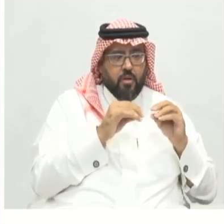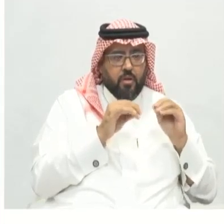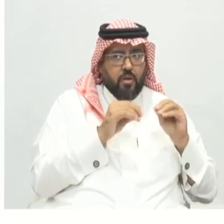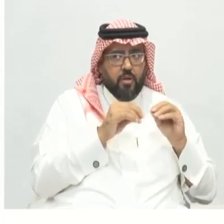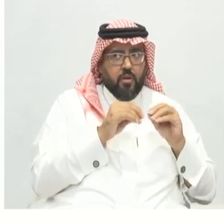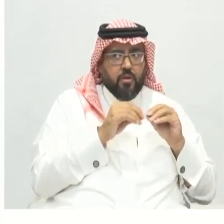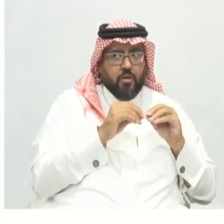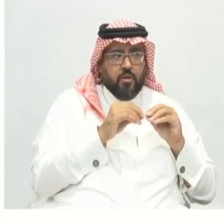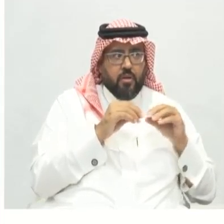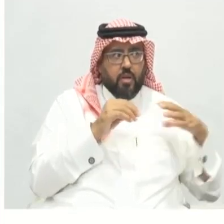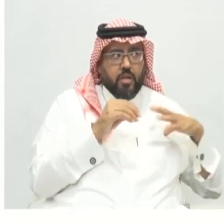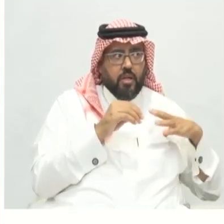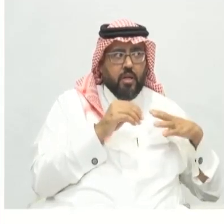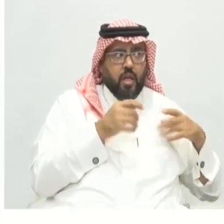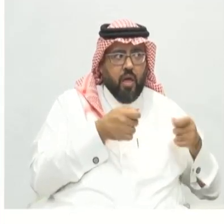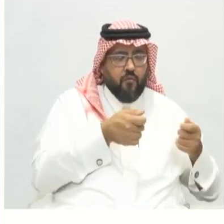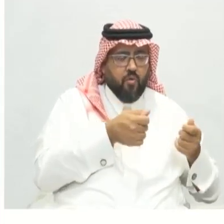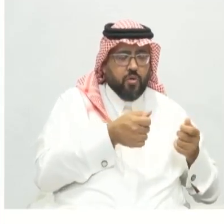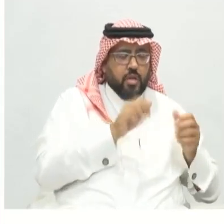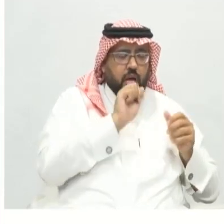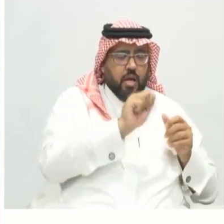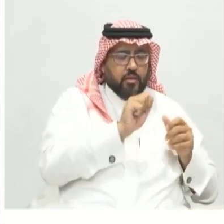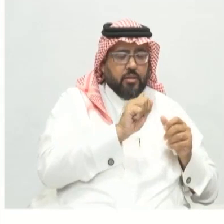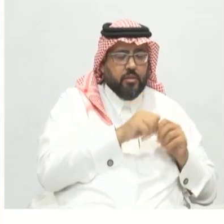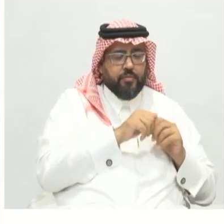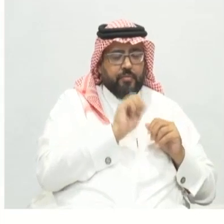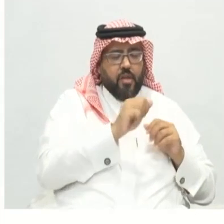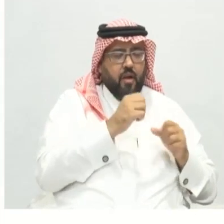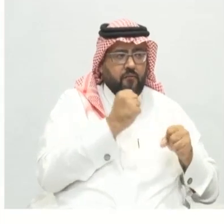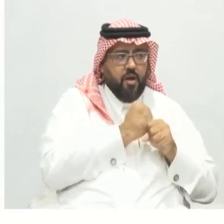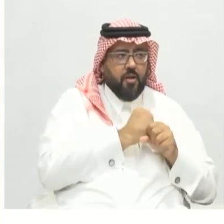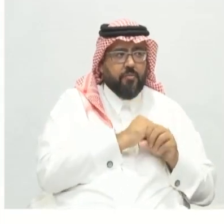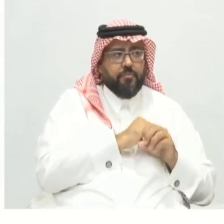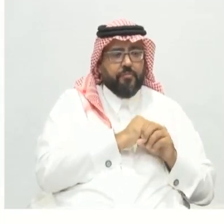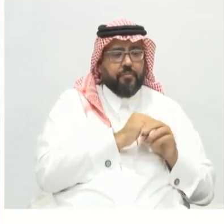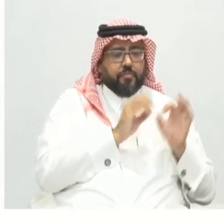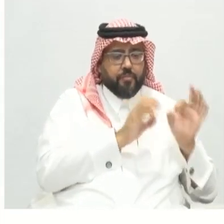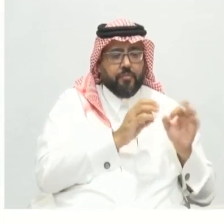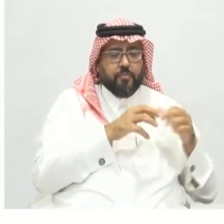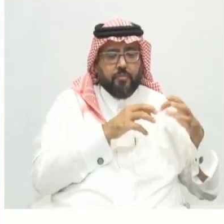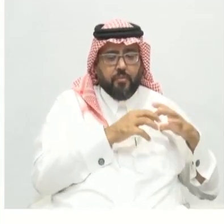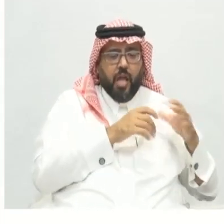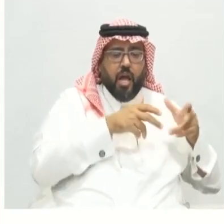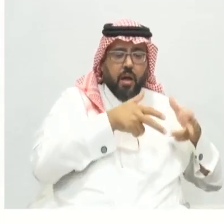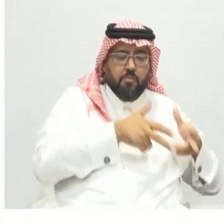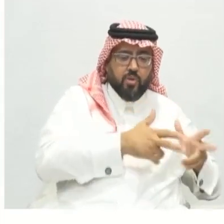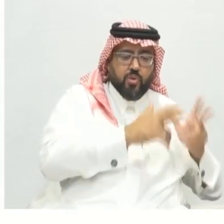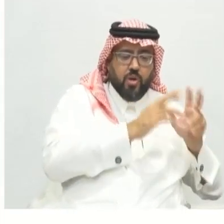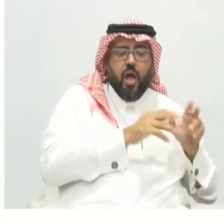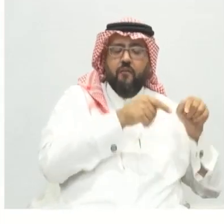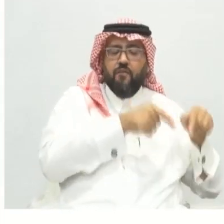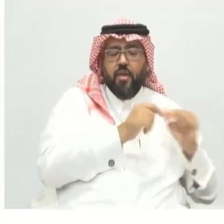عليها اداره الميزانيه المخصصه للمشروع بفعاليه اذا من اداره المشاريع